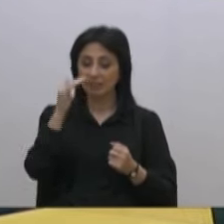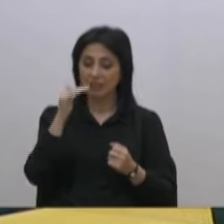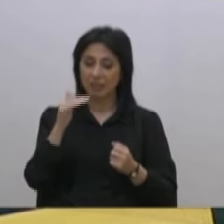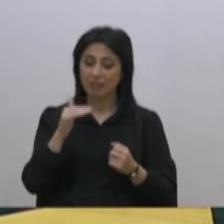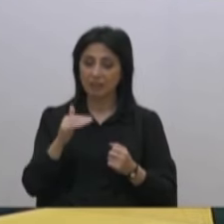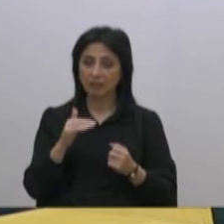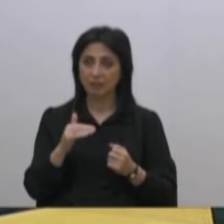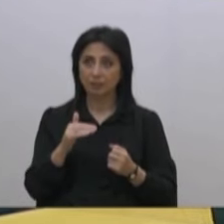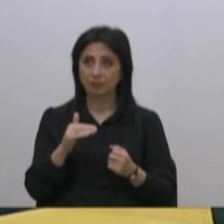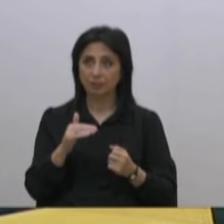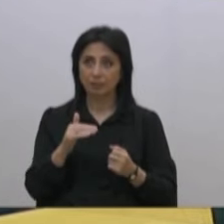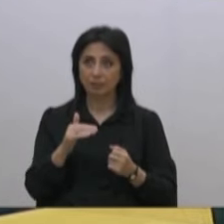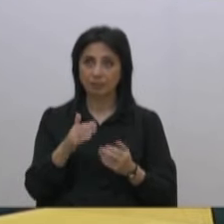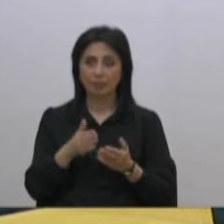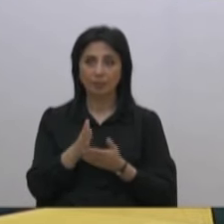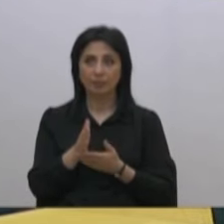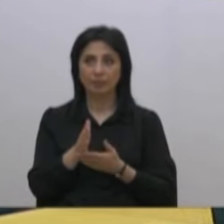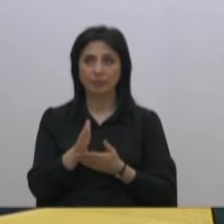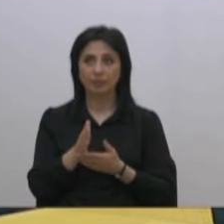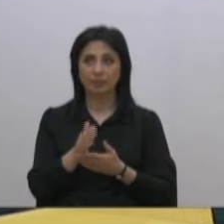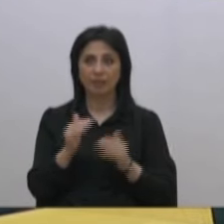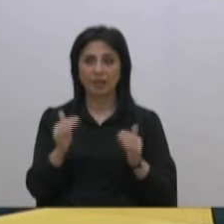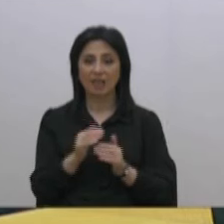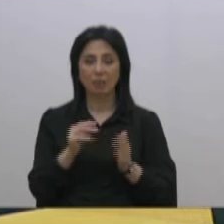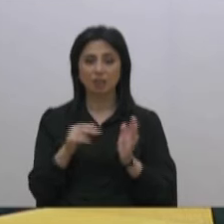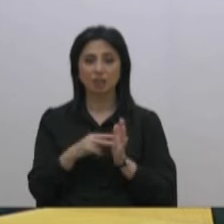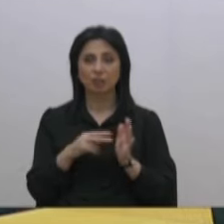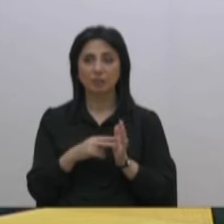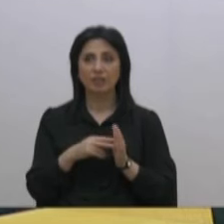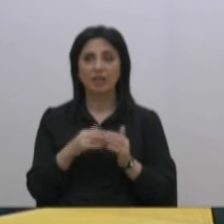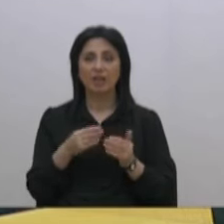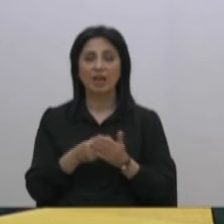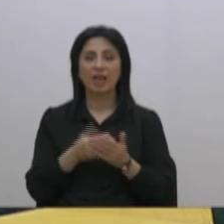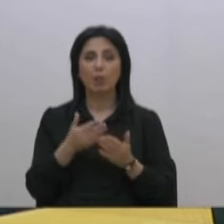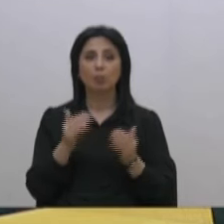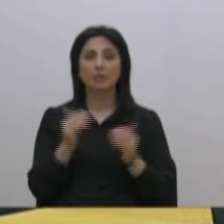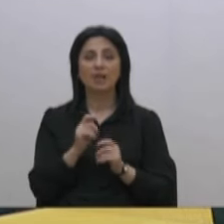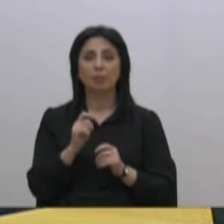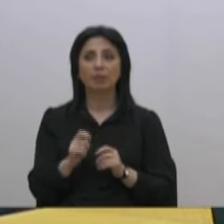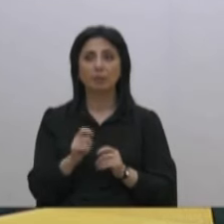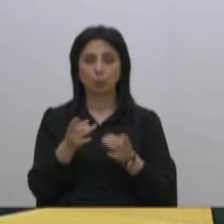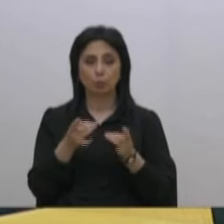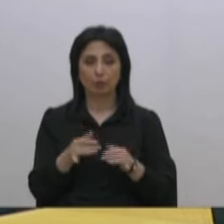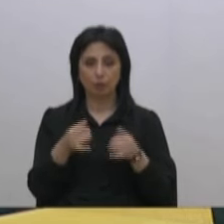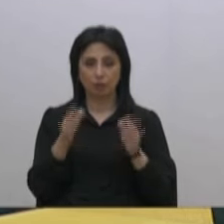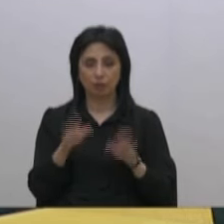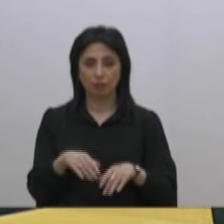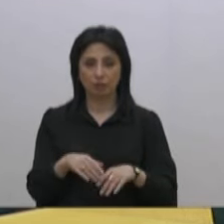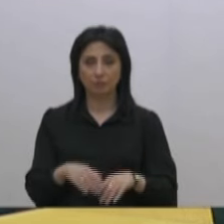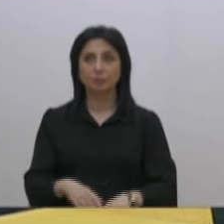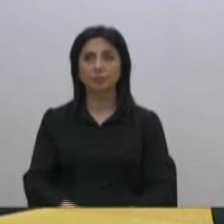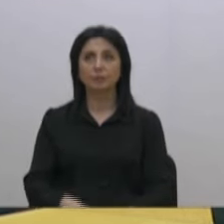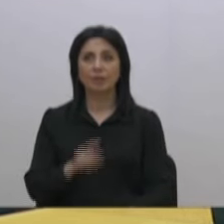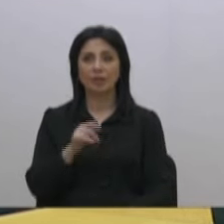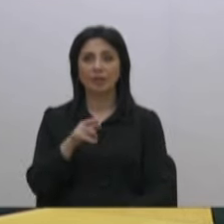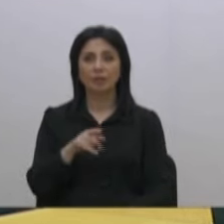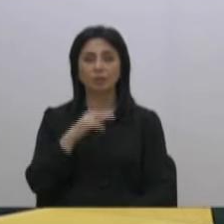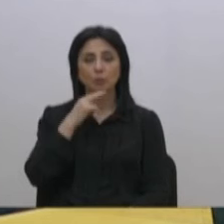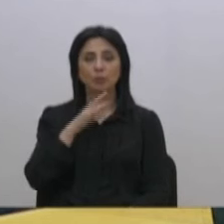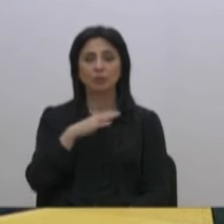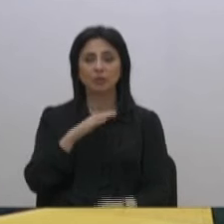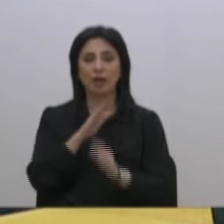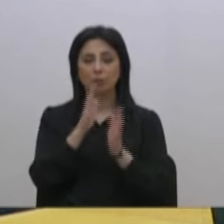პირობის მიმართ ნაკლები შეფასება, ნაკლები ღირებულების მიჭება უბრალოდ არ შეიძლება და ეს აქცენტები